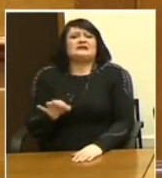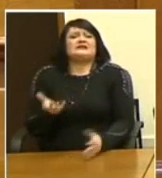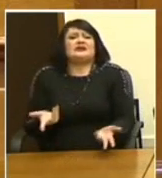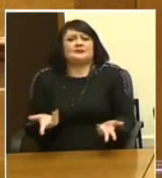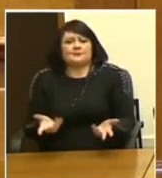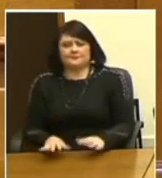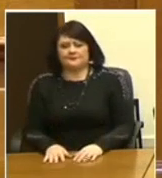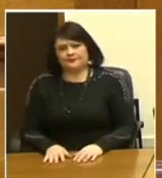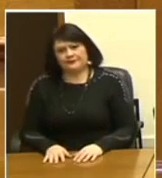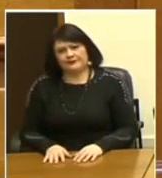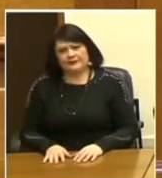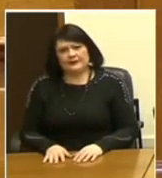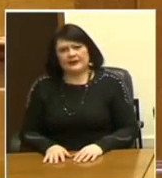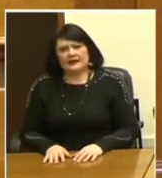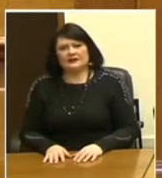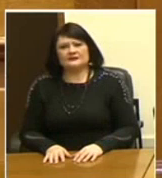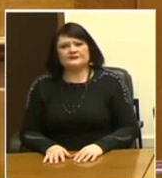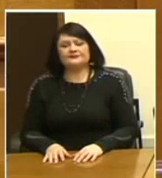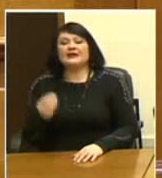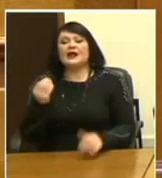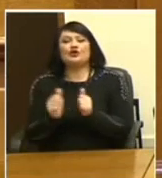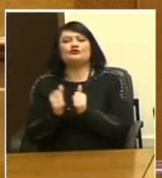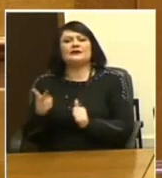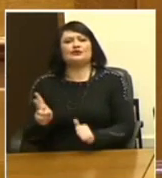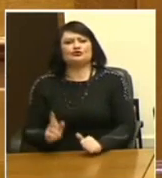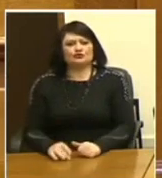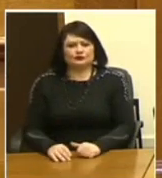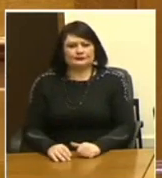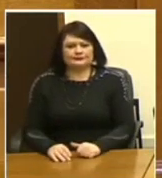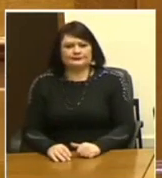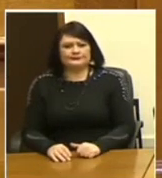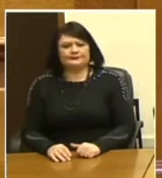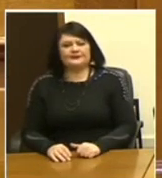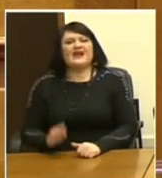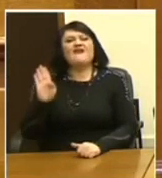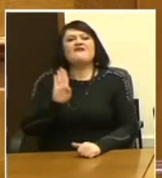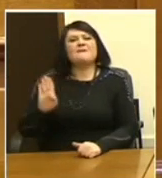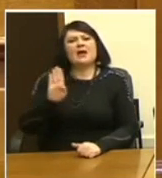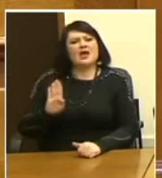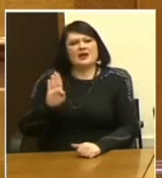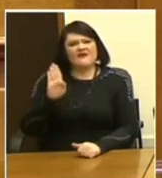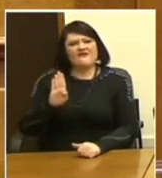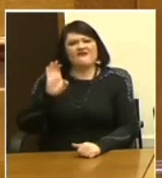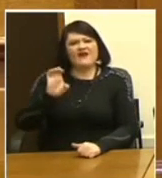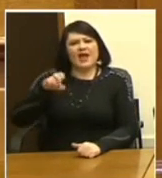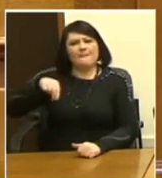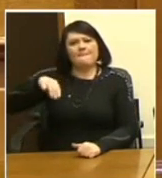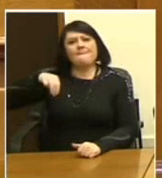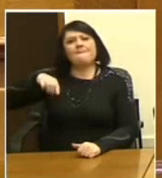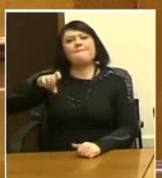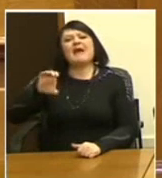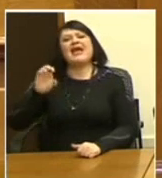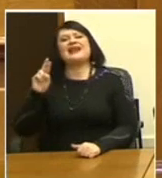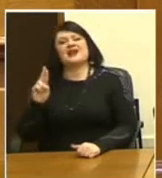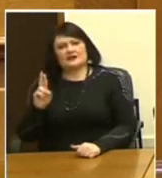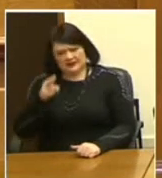έχοντας εδώ έναν καλό σας φίλο από ό,τι φαίνεται, τον κύριο Βέμπερ, ο οποίος, εντάξει, μην νομίζετε